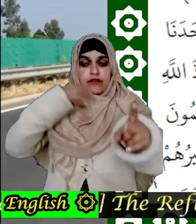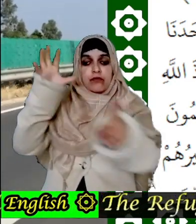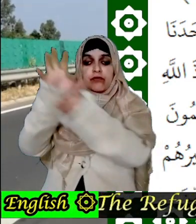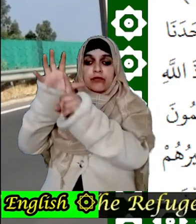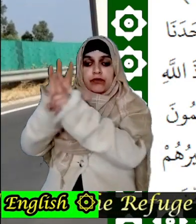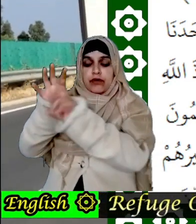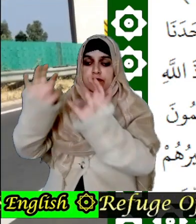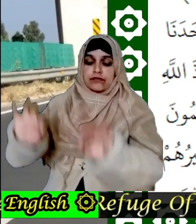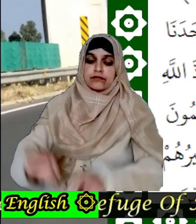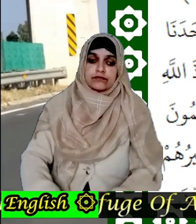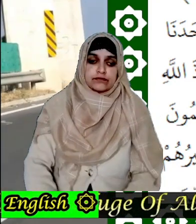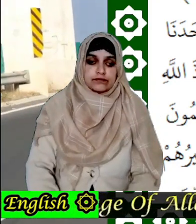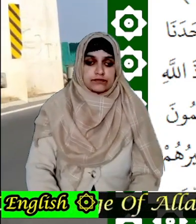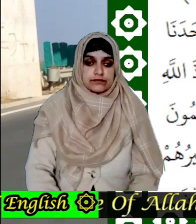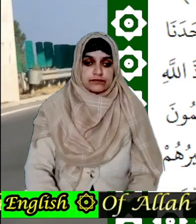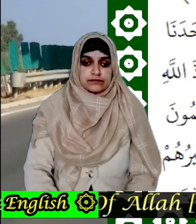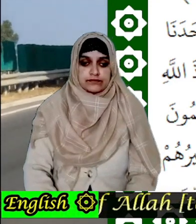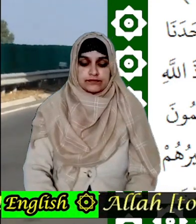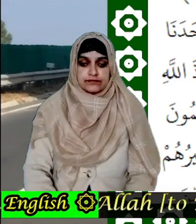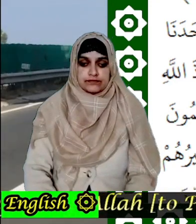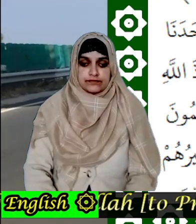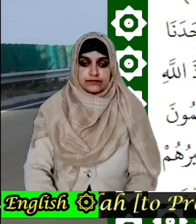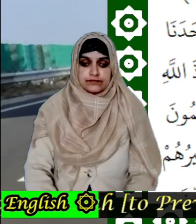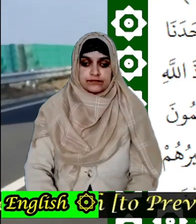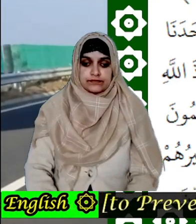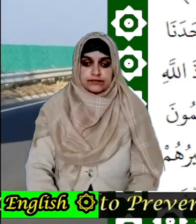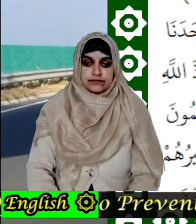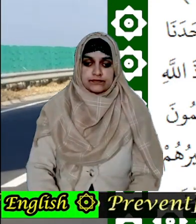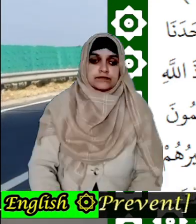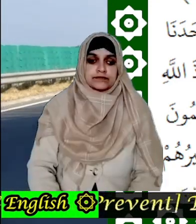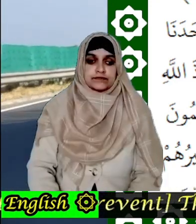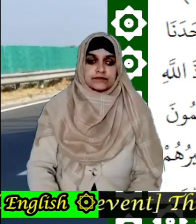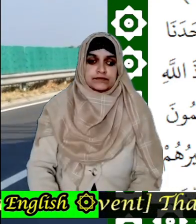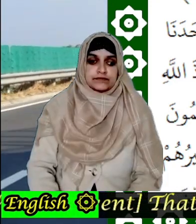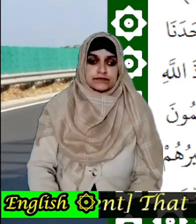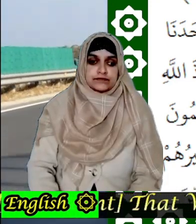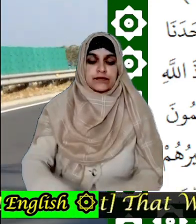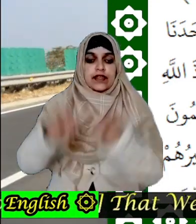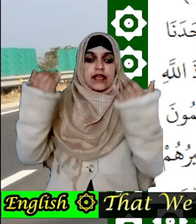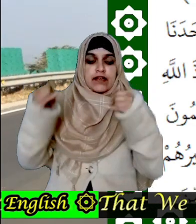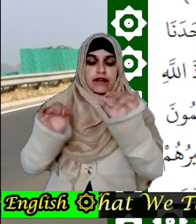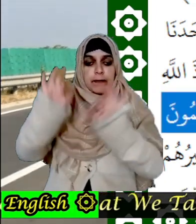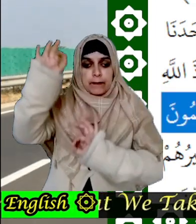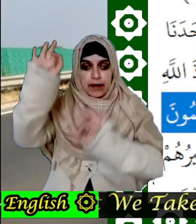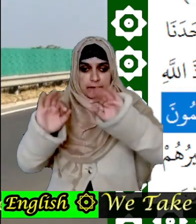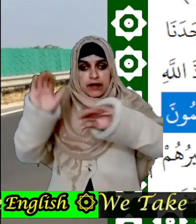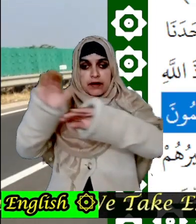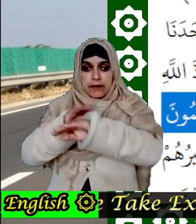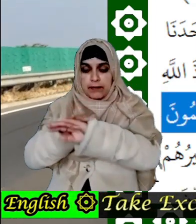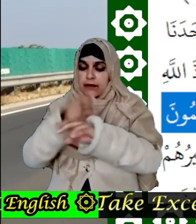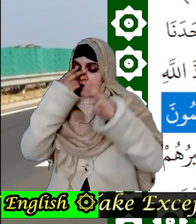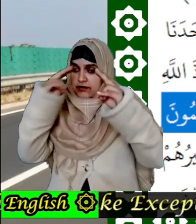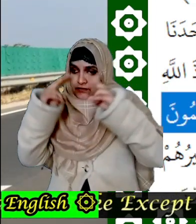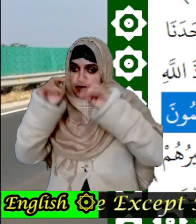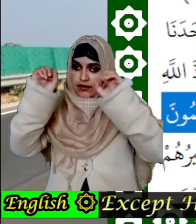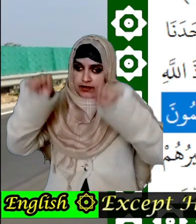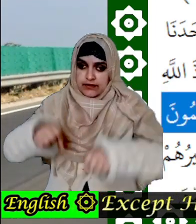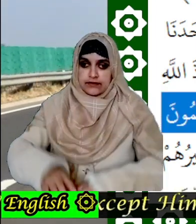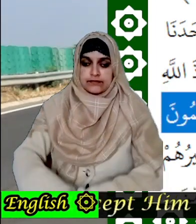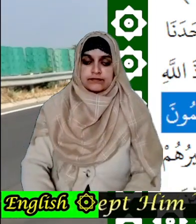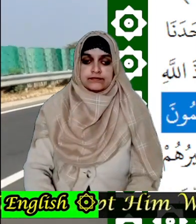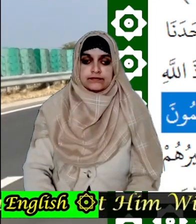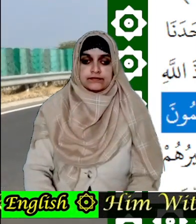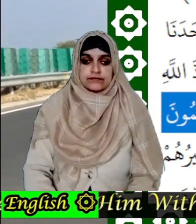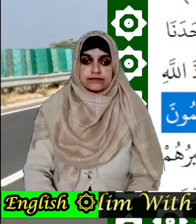عنده نمسكو دخيني برق قرر مالي إنا إغان أقو خبران قبن وظالمون ظالمتان